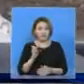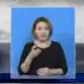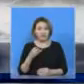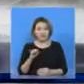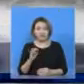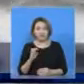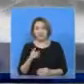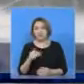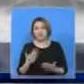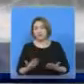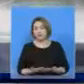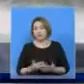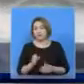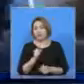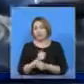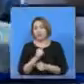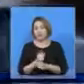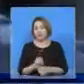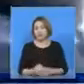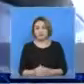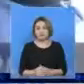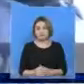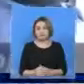и местных исполнительных органов.